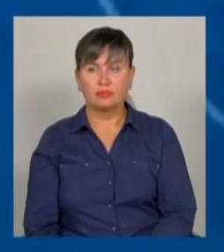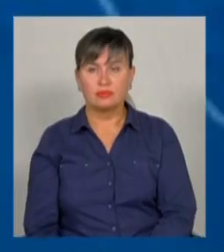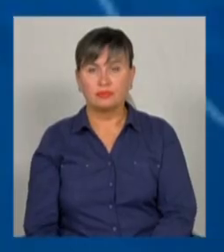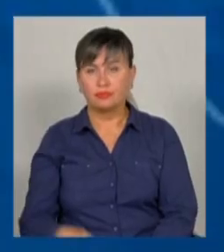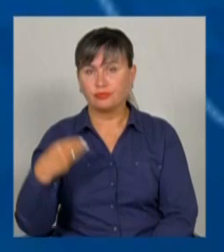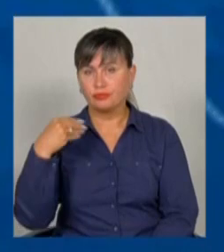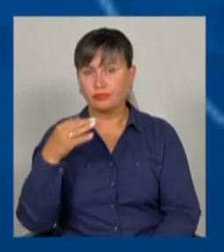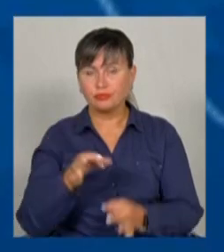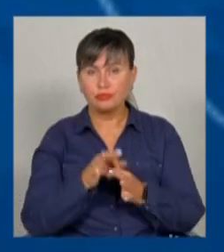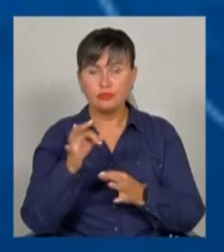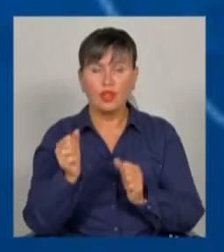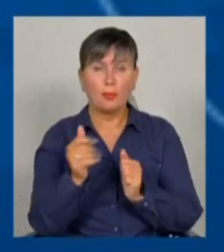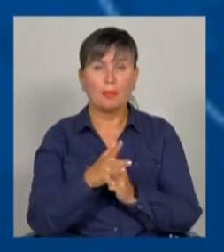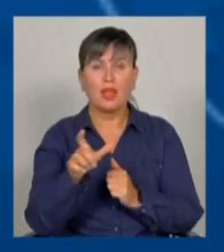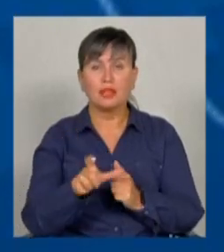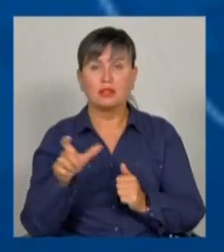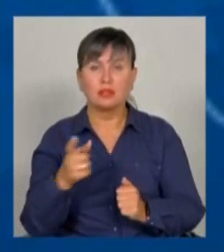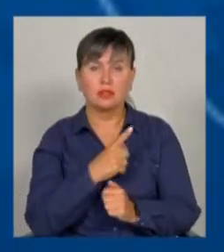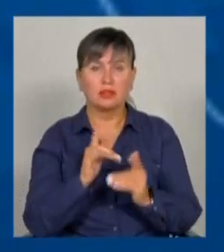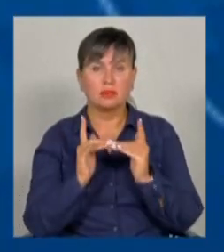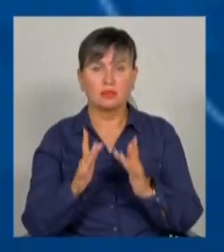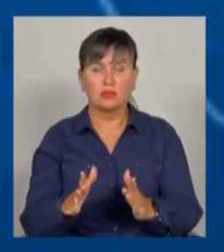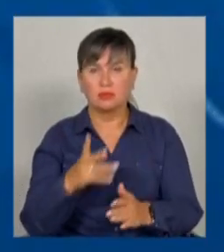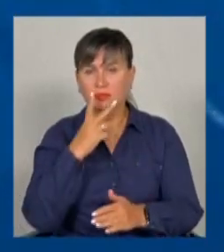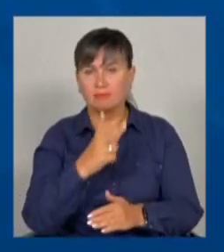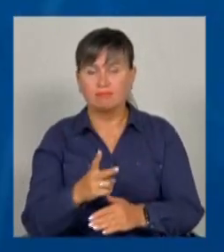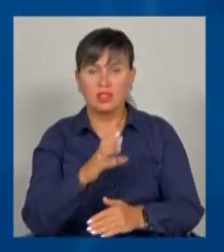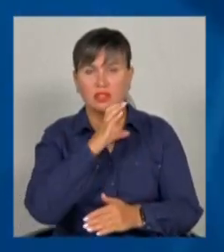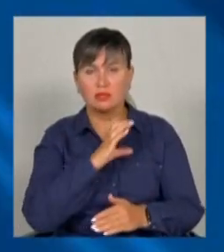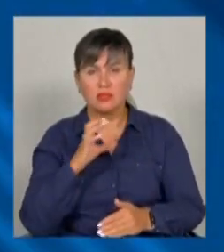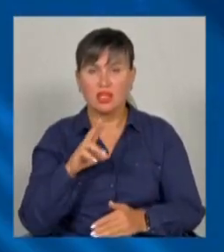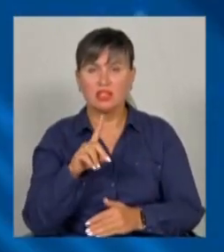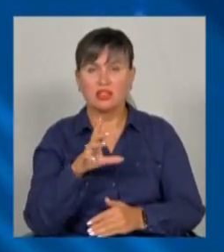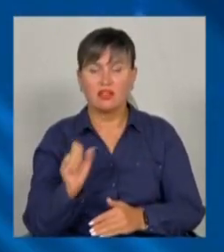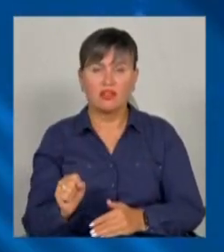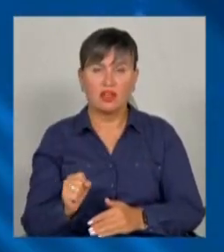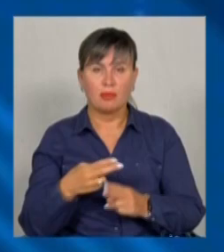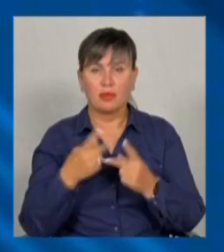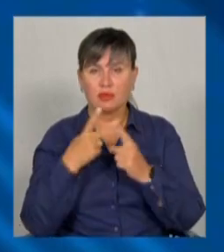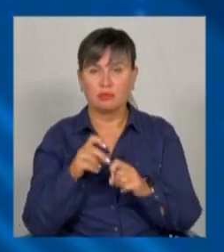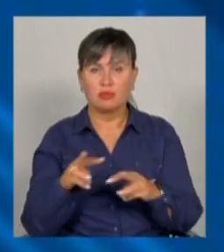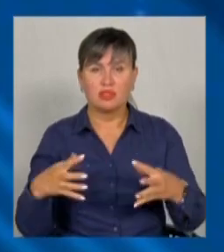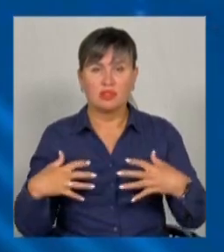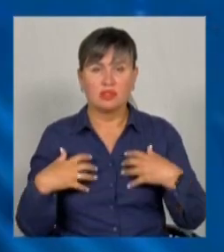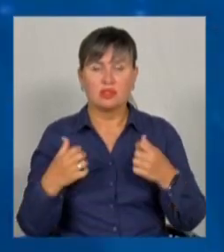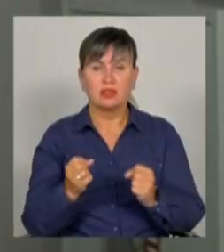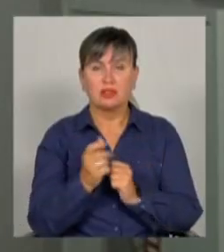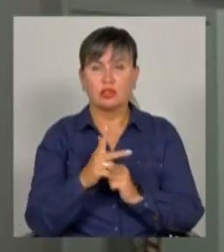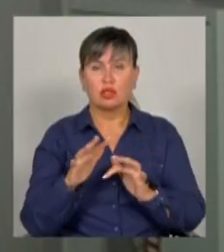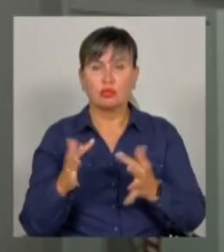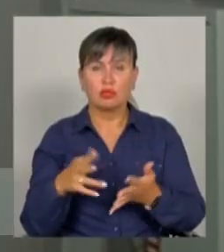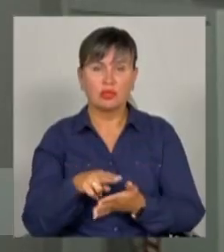В Акмолинской области 15 человек госпитализировали с подозрением на сибирскую язву. Об этом сообщили в Минздраве. 13